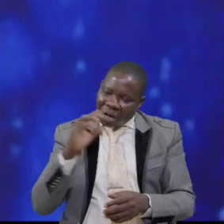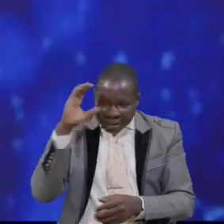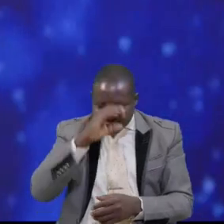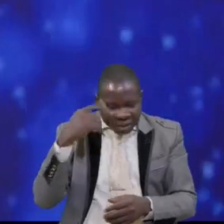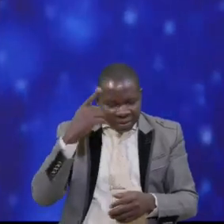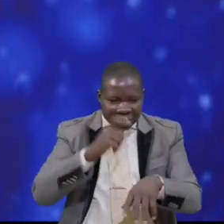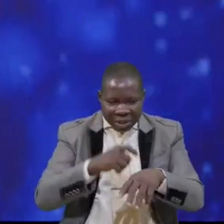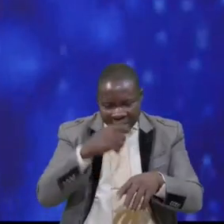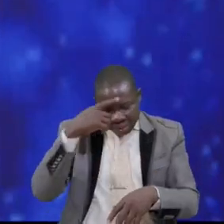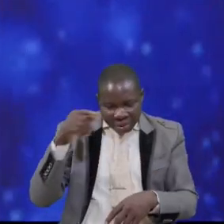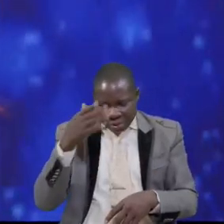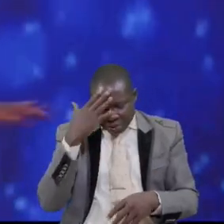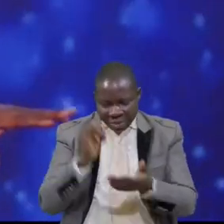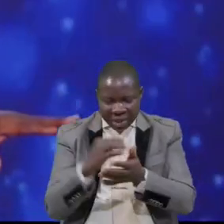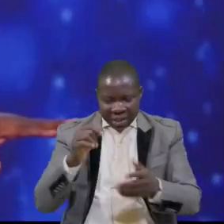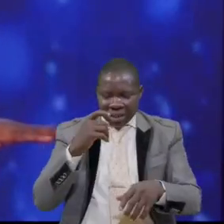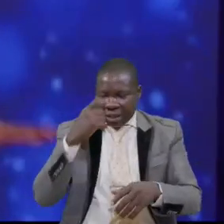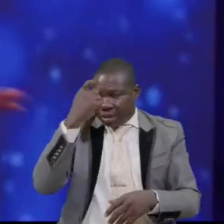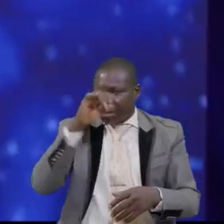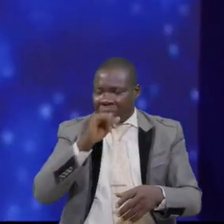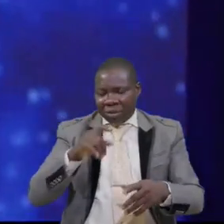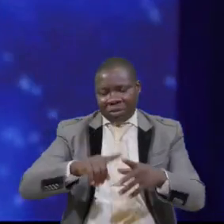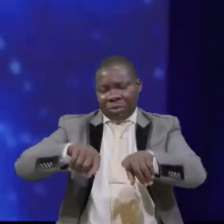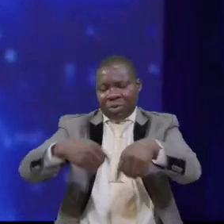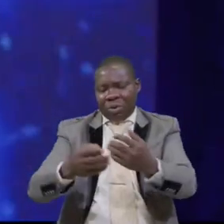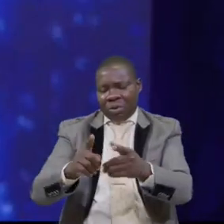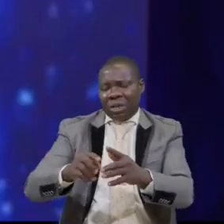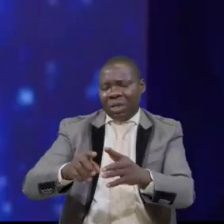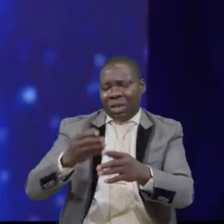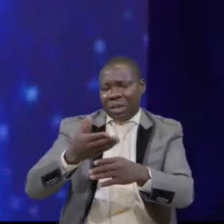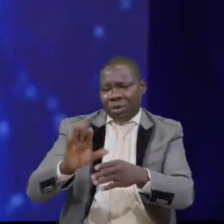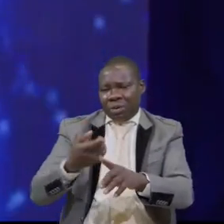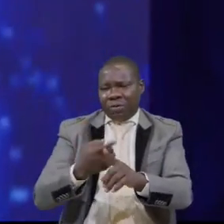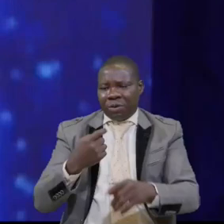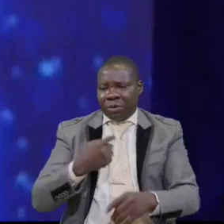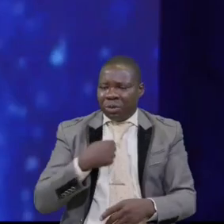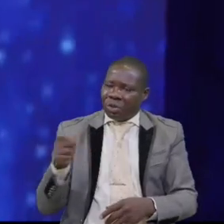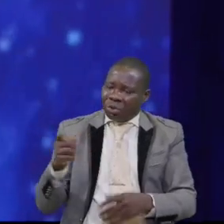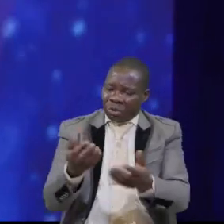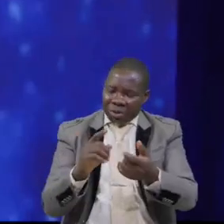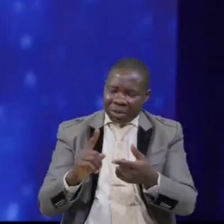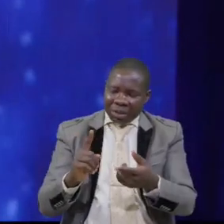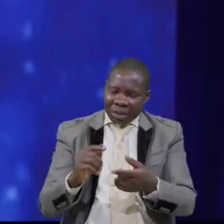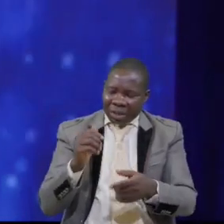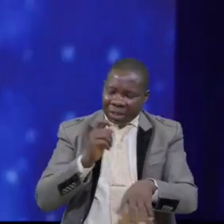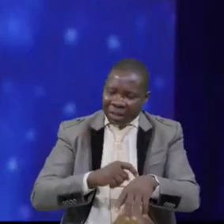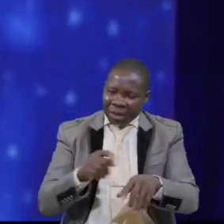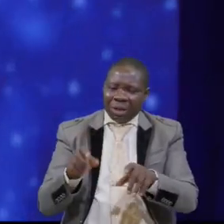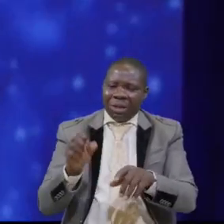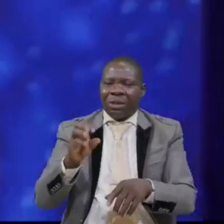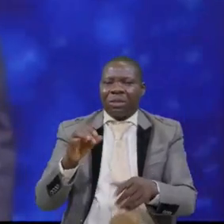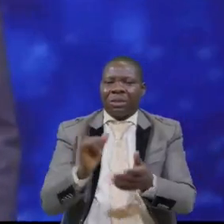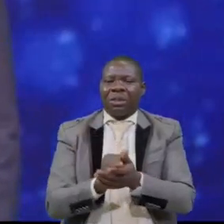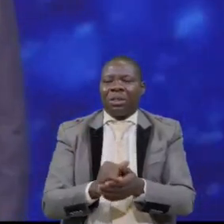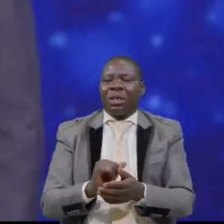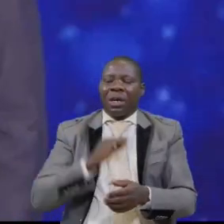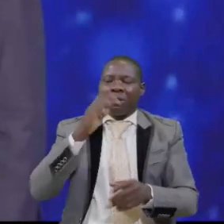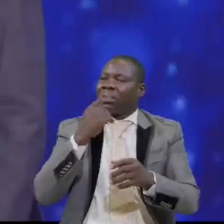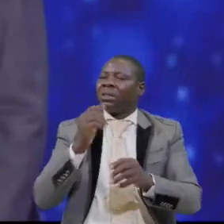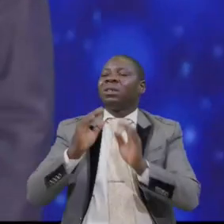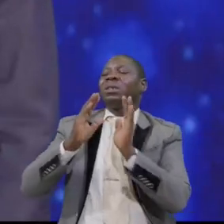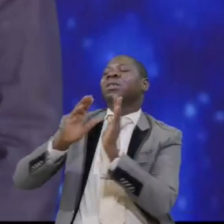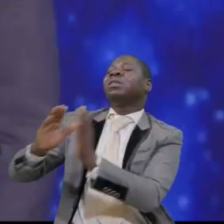rêve, mais je l'ai oublié et vous cherchez du temps afin, après on va dire d'accord, laissez-les. Il ne voulait pas leur